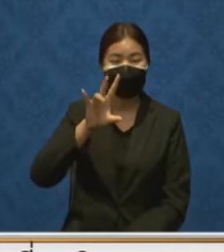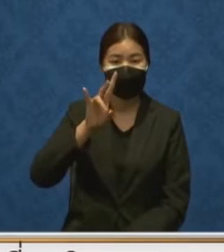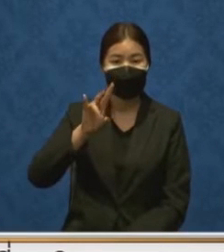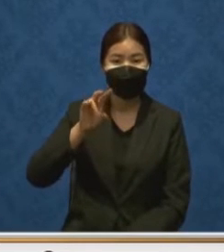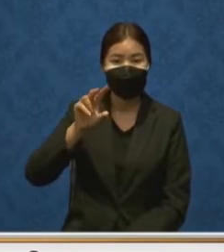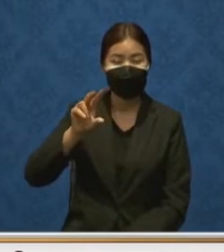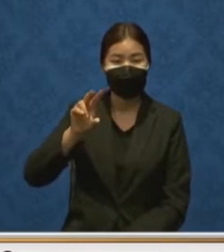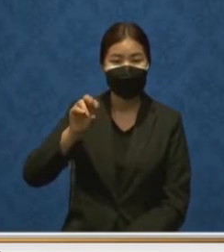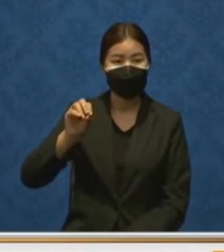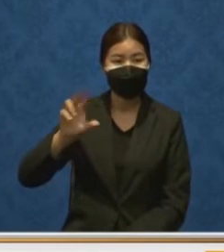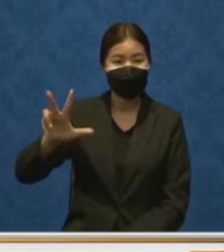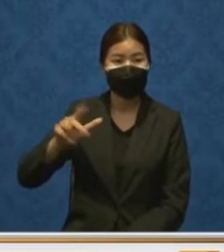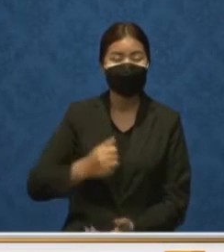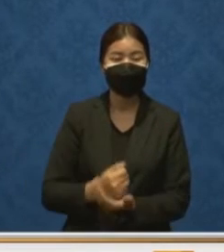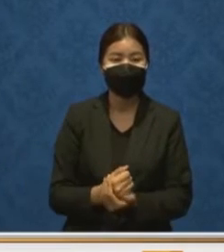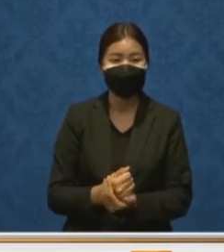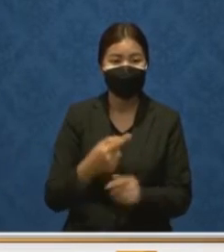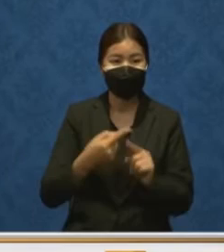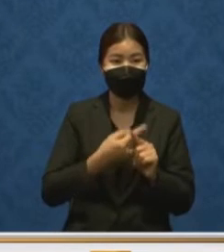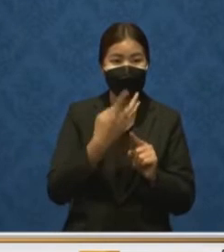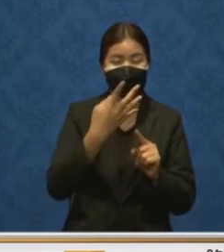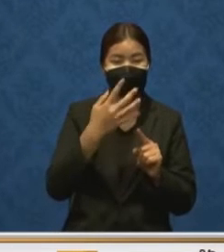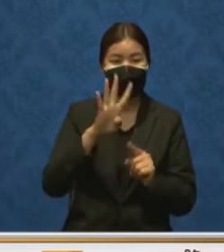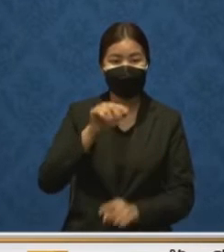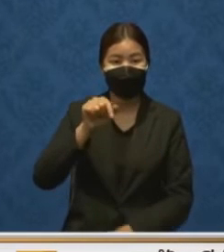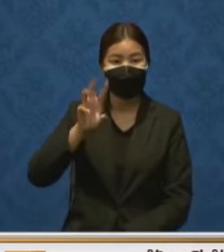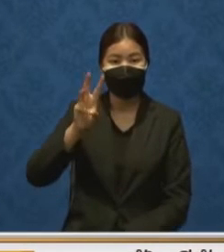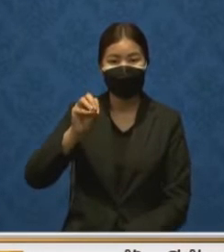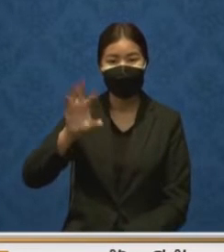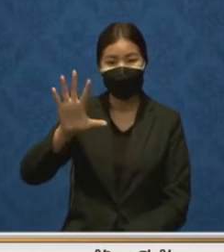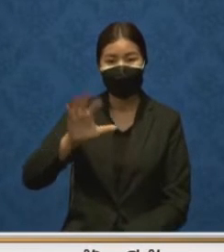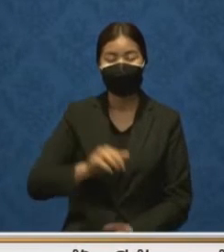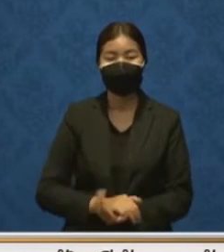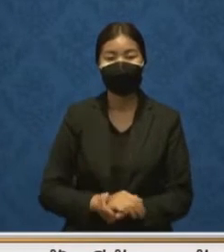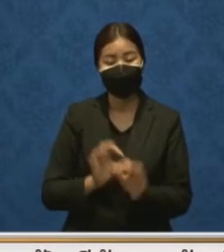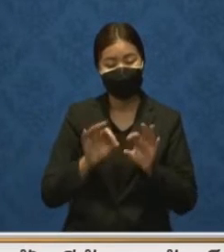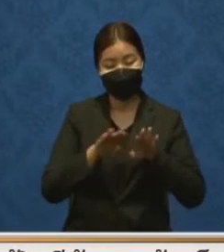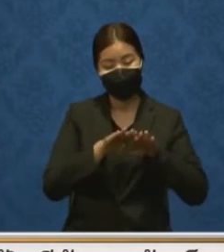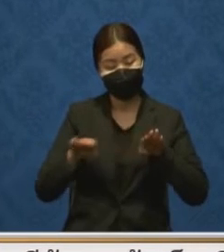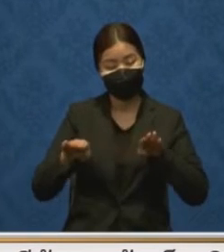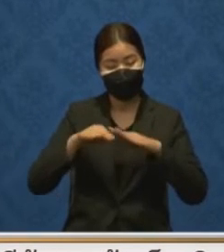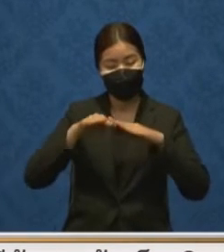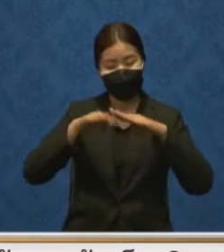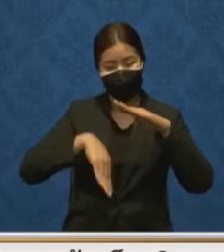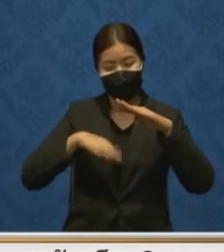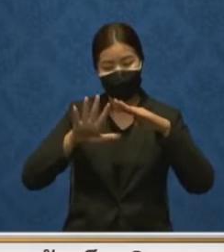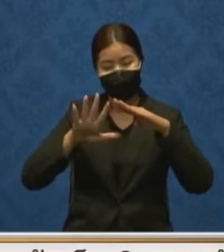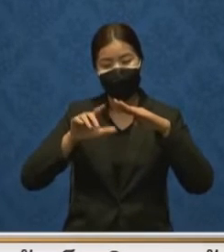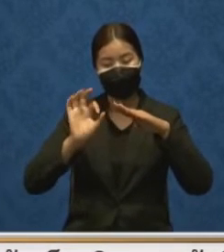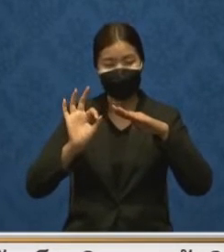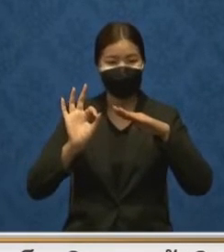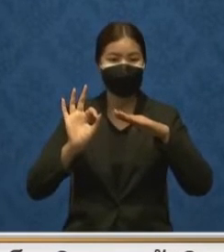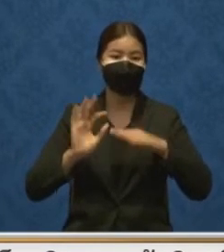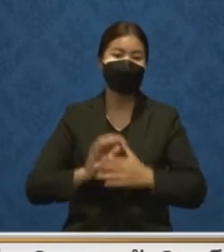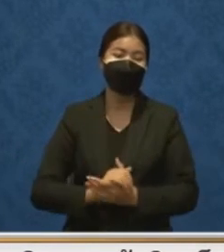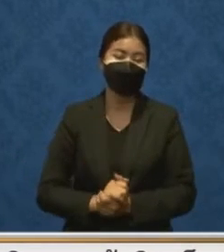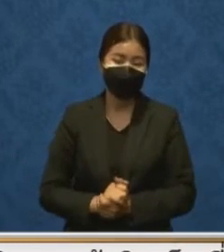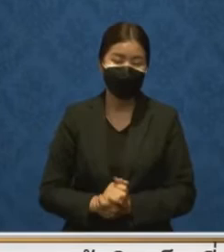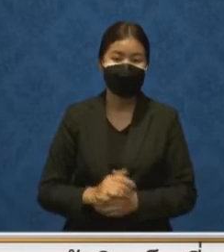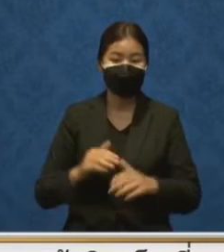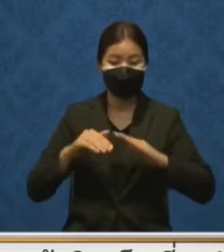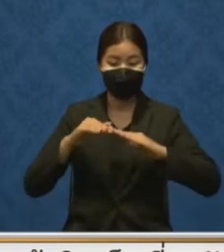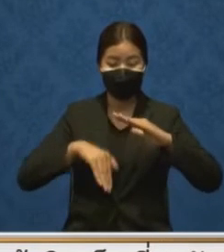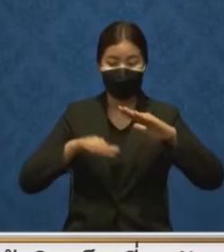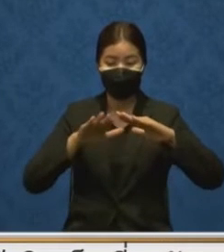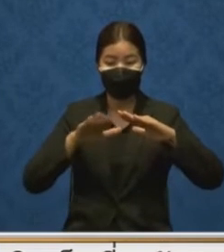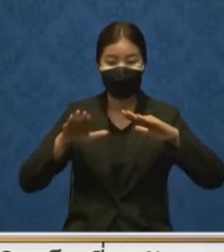65 แล้วกเฉลย 4 เดือน 4.71ก็ไม่เกิน 5% โดยภาพรวมในตวเลขเฉลยก็เป็นไปต